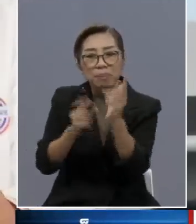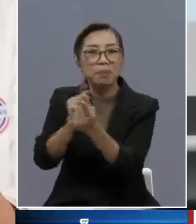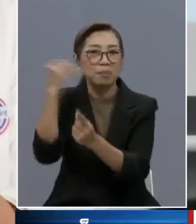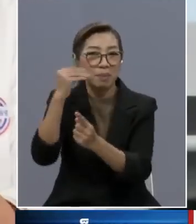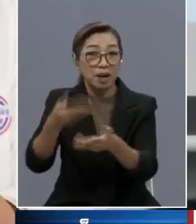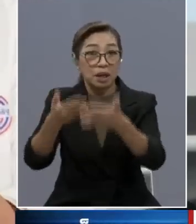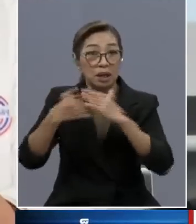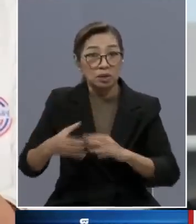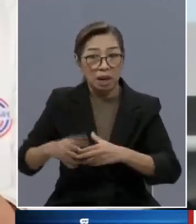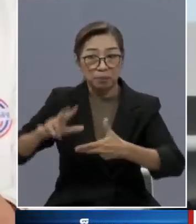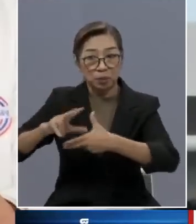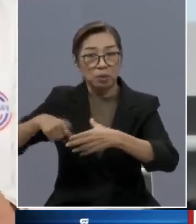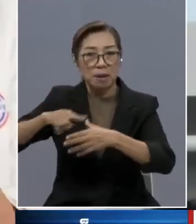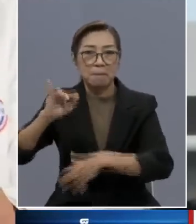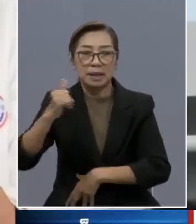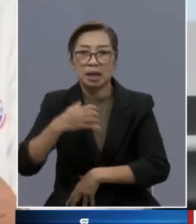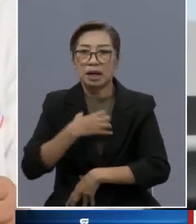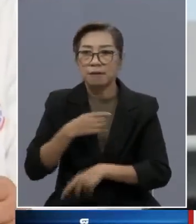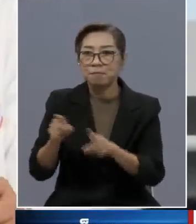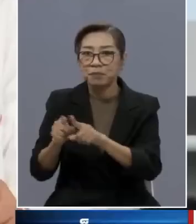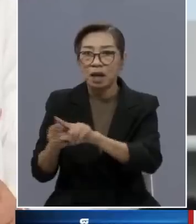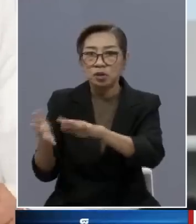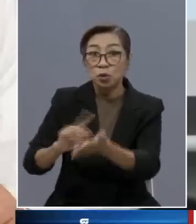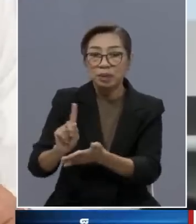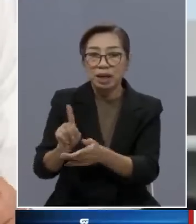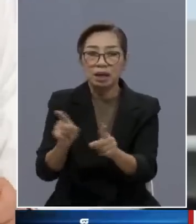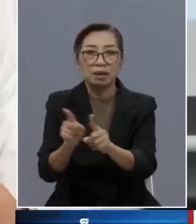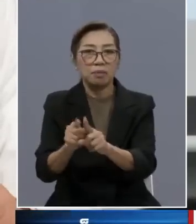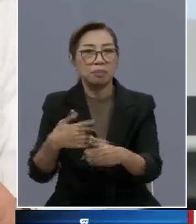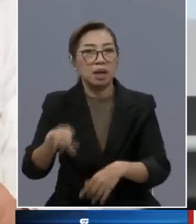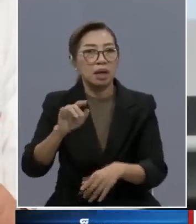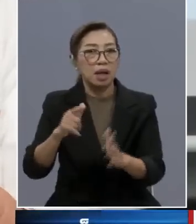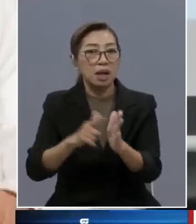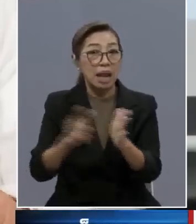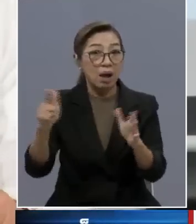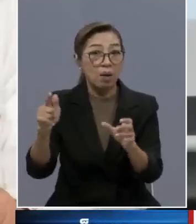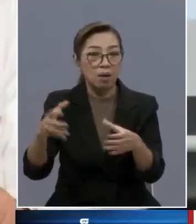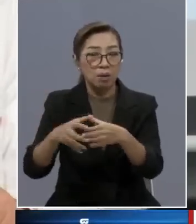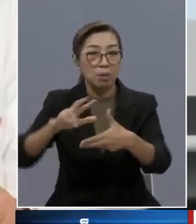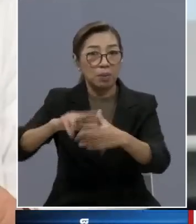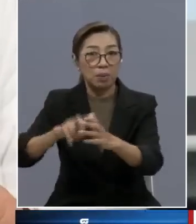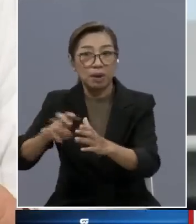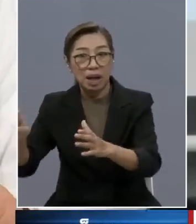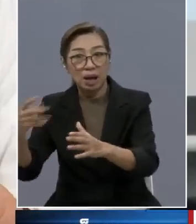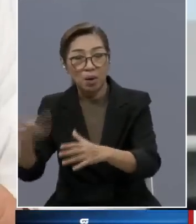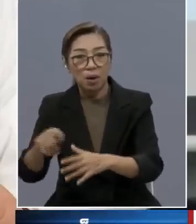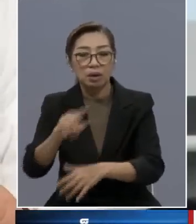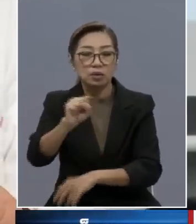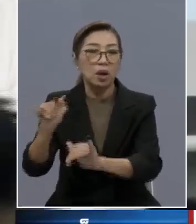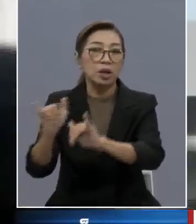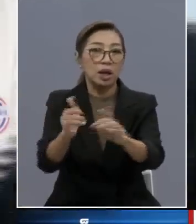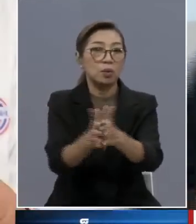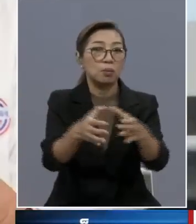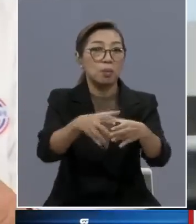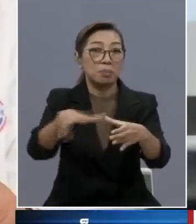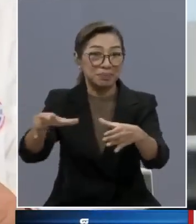ขับตัวเองออกจากพรรคเดิมแล้วก็วางช่วงเวลาหลังจากที่กกต.ประกาศรับรองส.ส.แล้วไปย้ายเข้าสังกัดพรรคเพื่อ